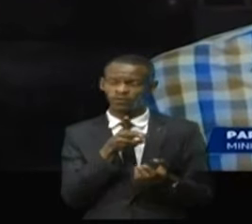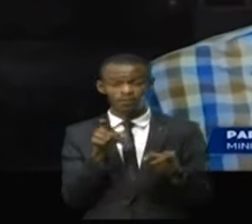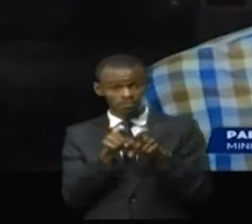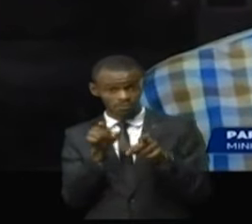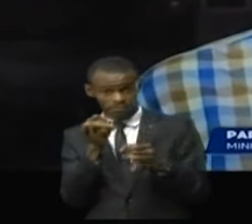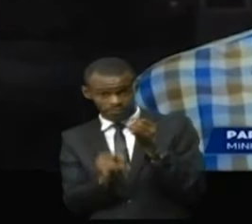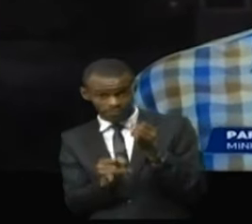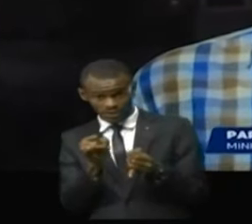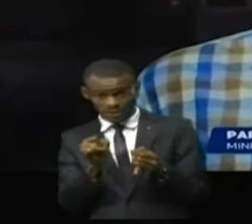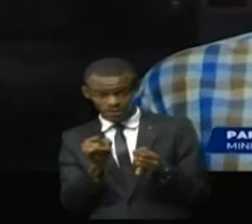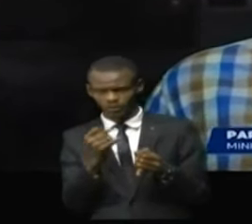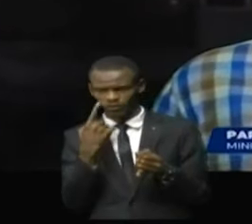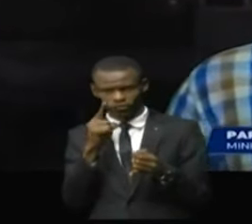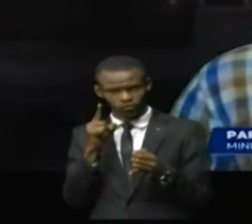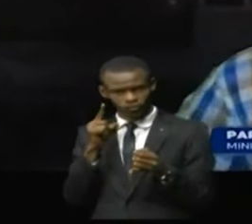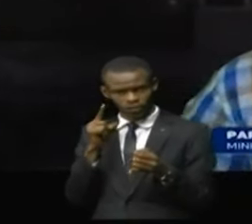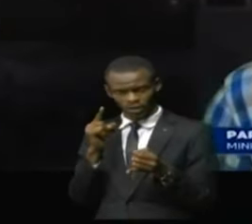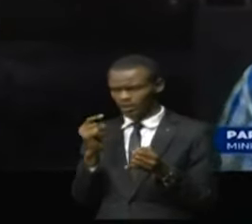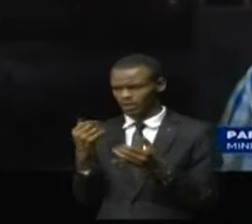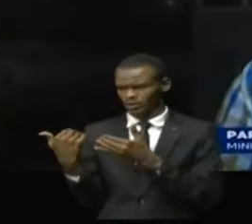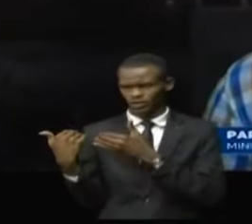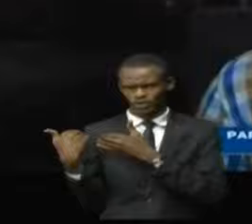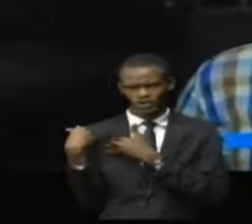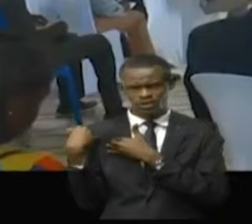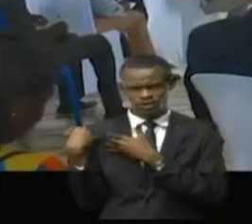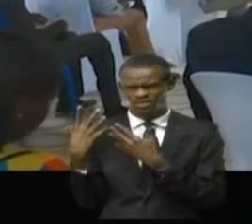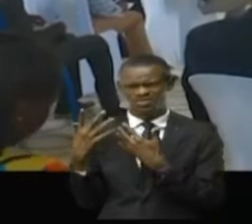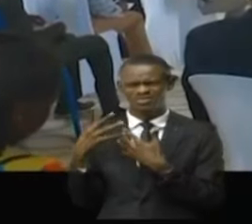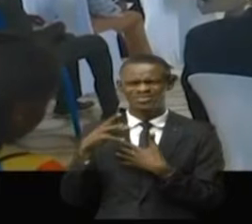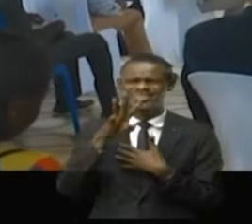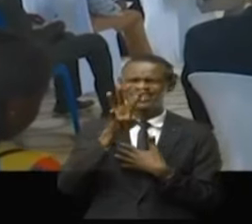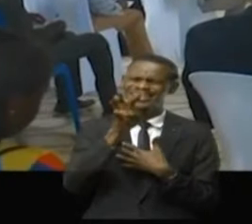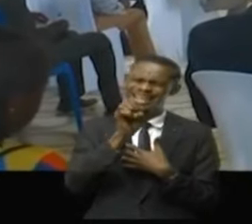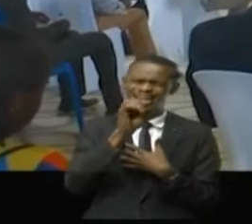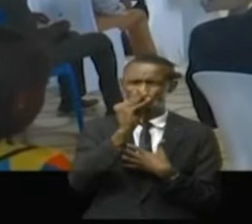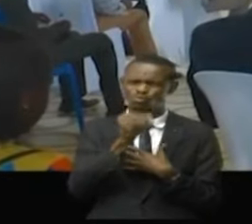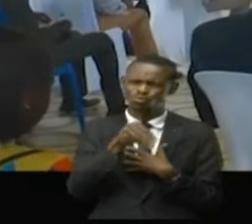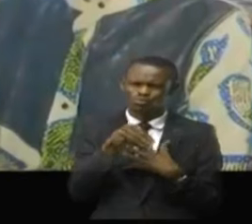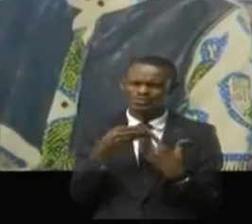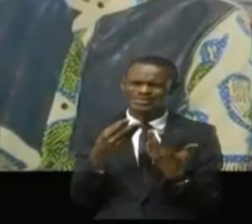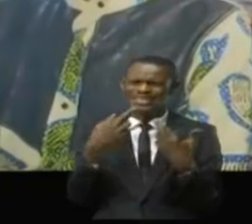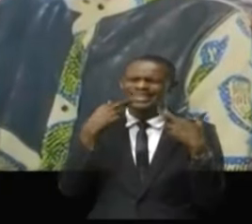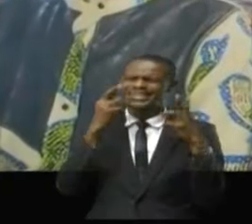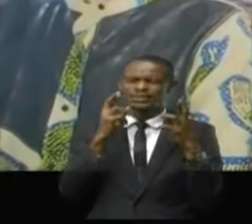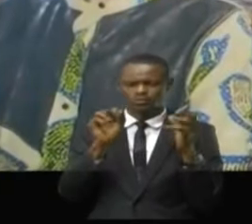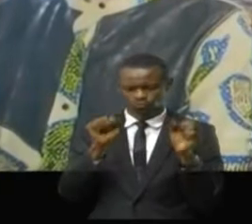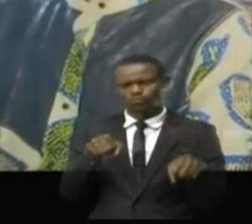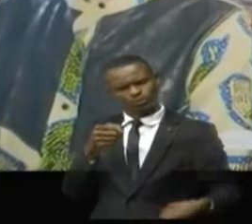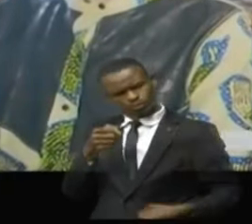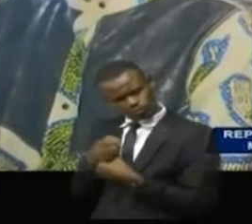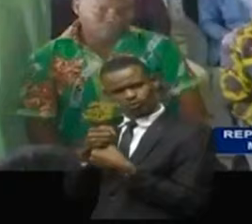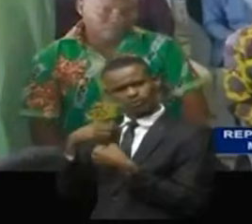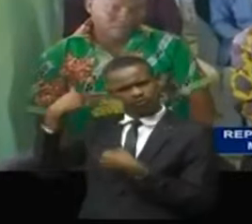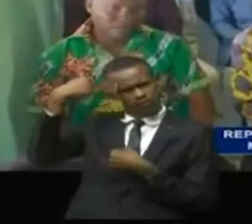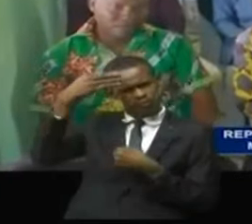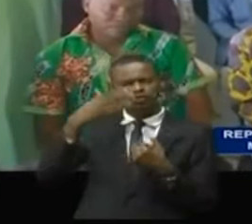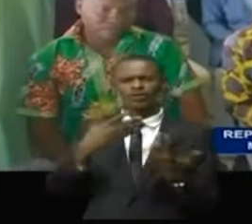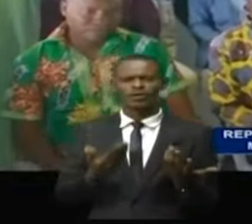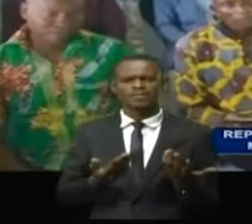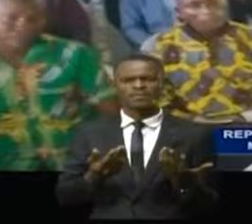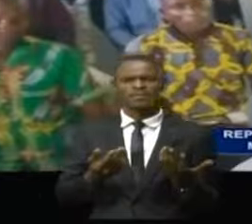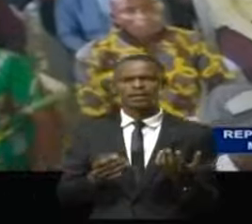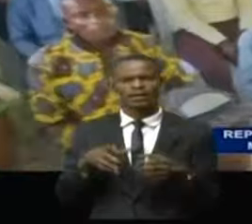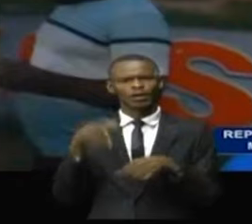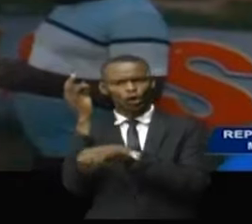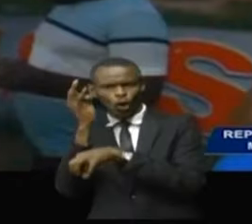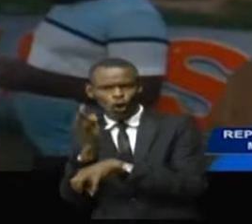Fonçons, encourageons les initiatives privées pour développer notre milieu. Cette conférence a véritablement ouvert la voie vers un avenir plus stable et